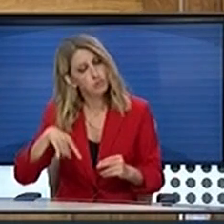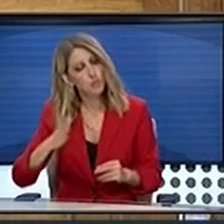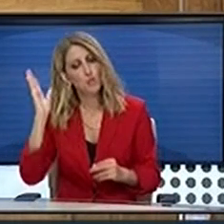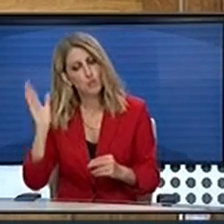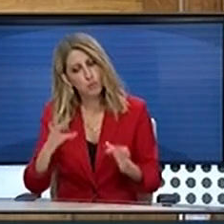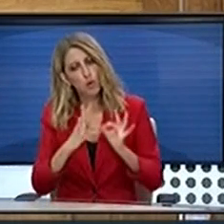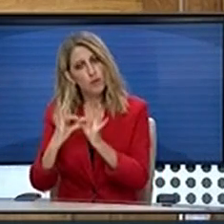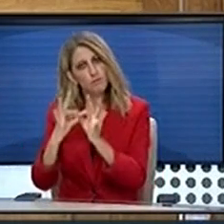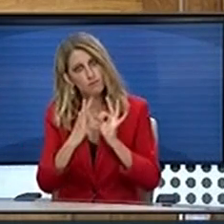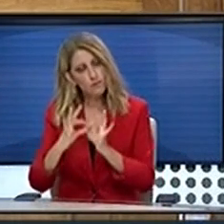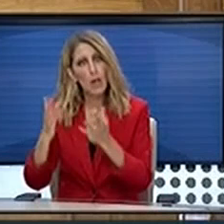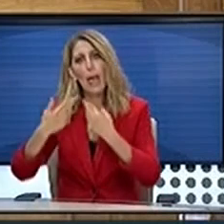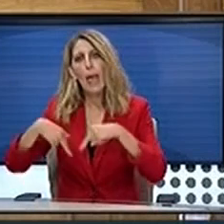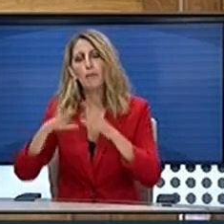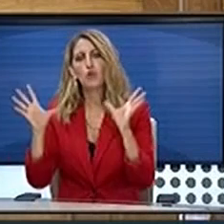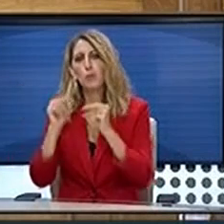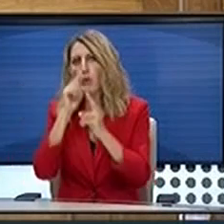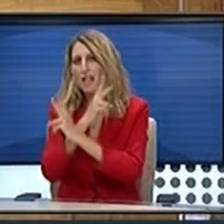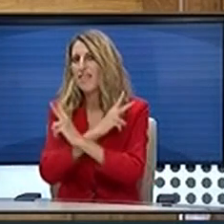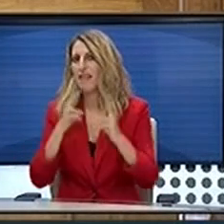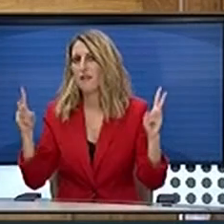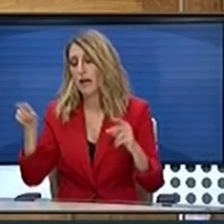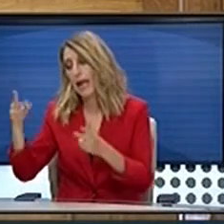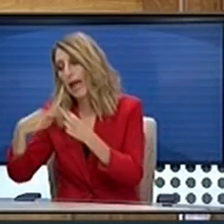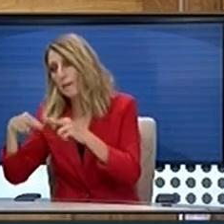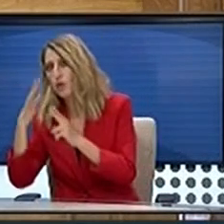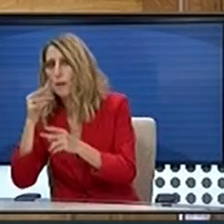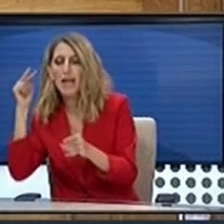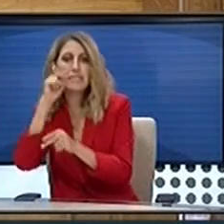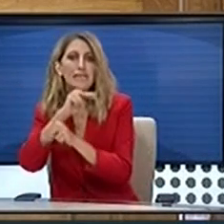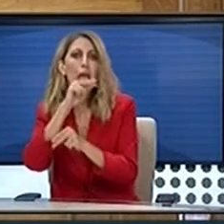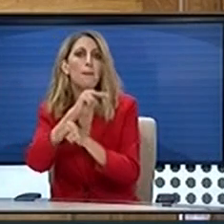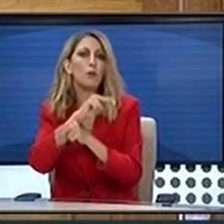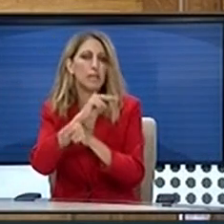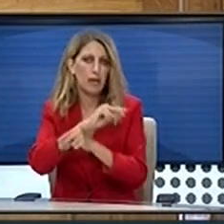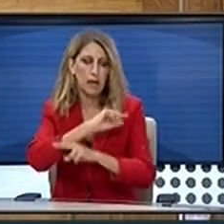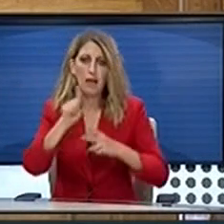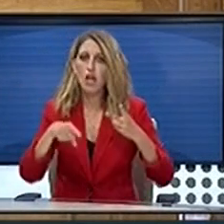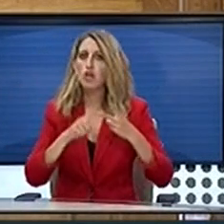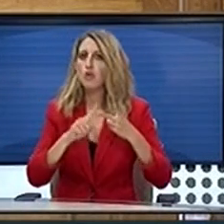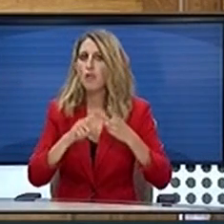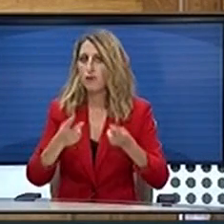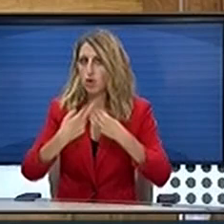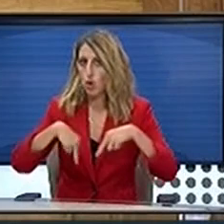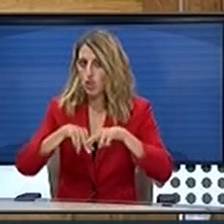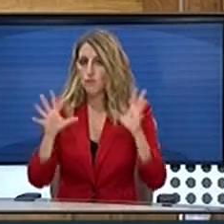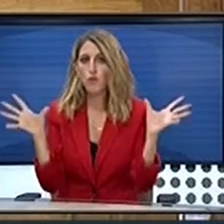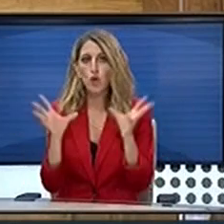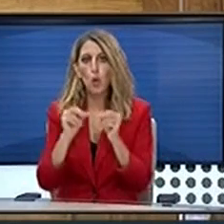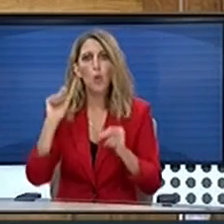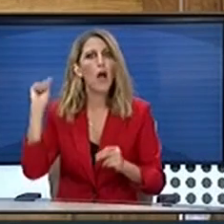της Επιτροπής Θεσμών και Διαφάνειας. Αναβάθμιση του ρόλου του Συμβουλίου Εθνικής Ασφάλειας για την